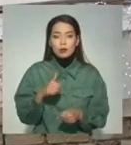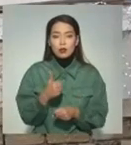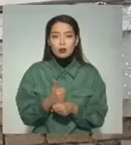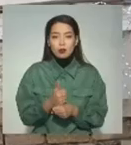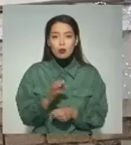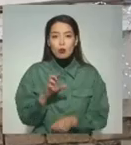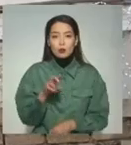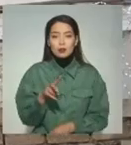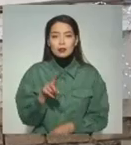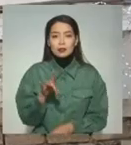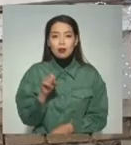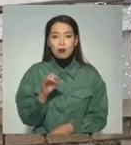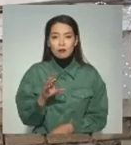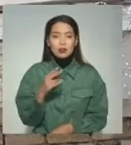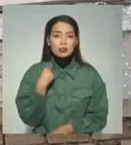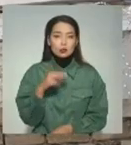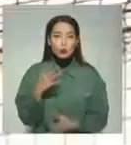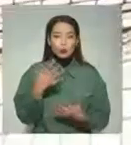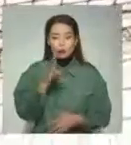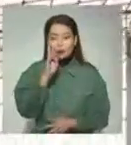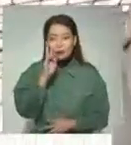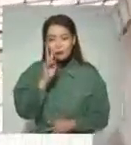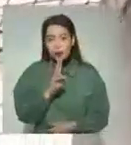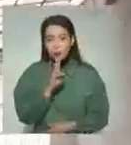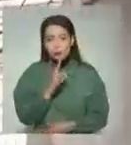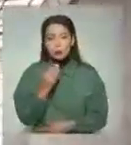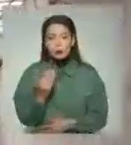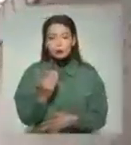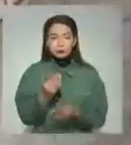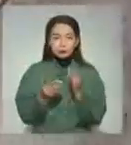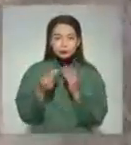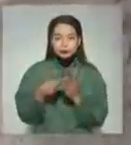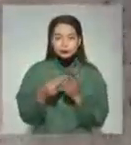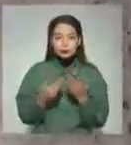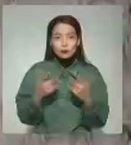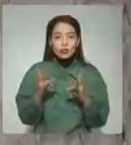облздрава. В СИЗО он уже 2 месяца. Его подельница под подпиской о невыезде.